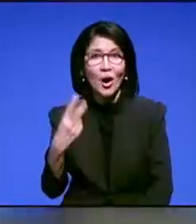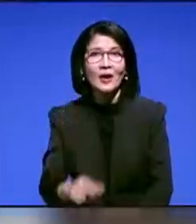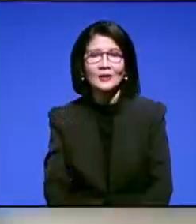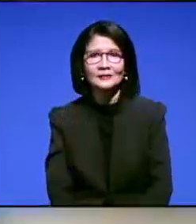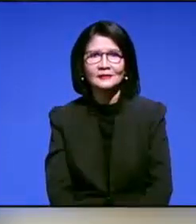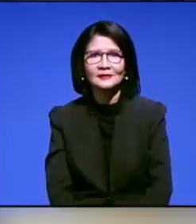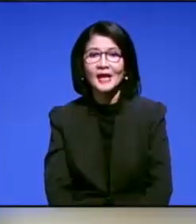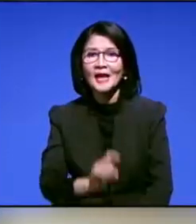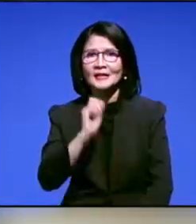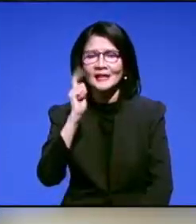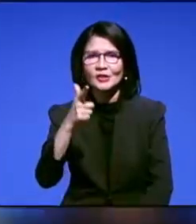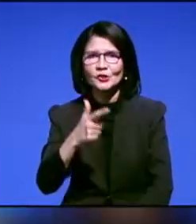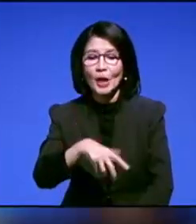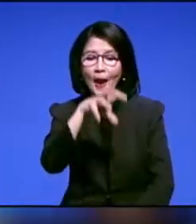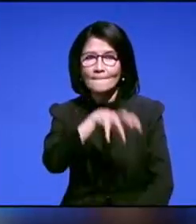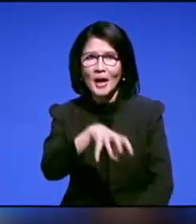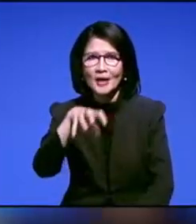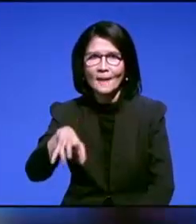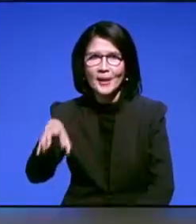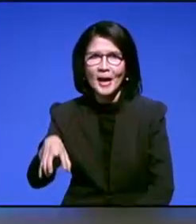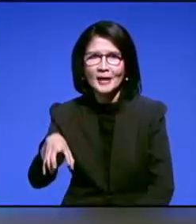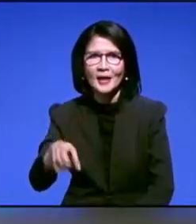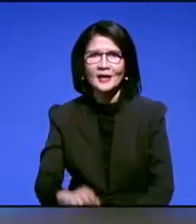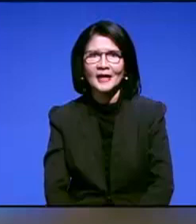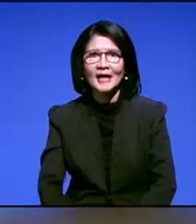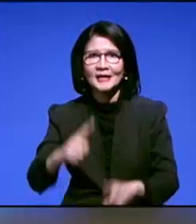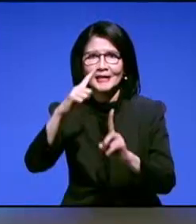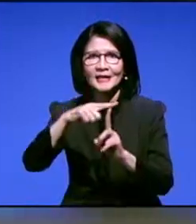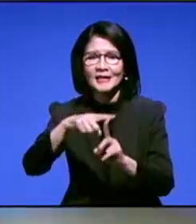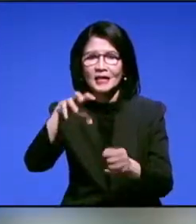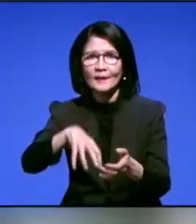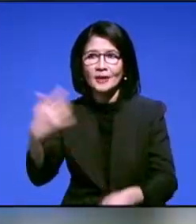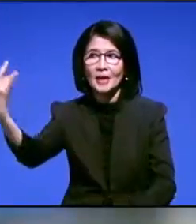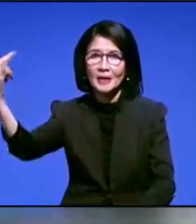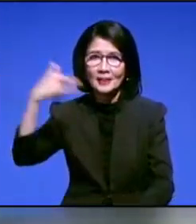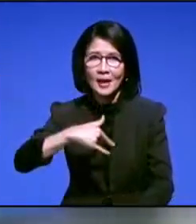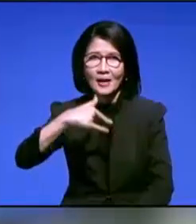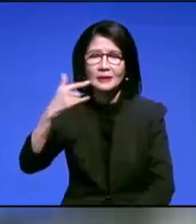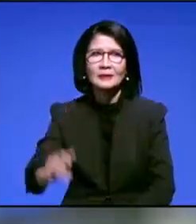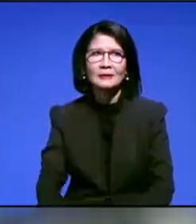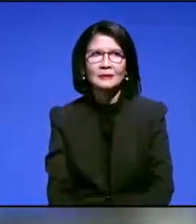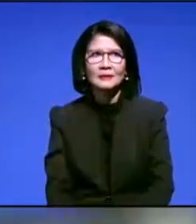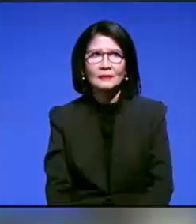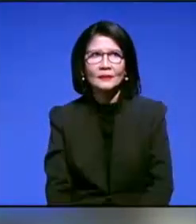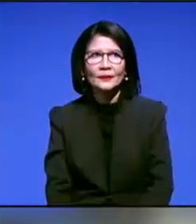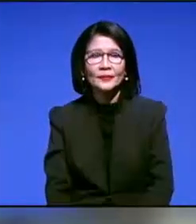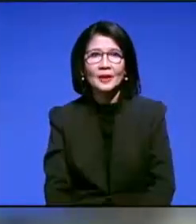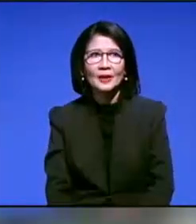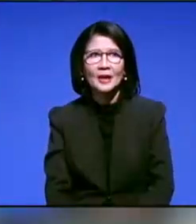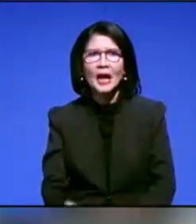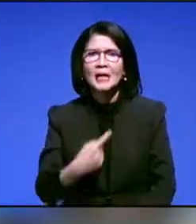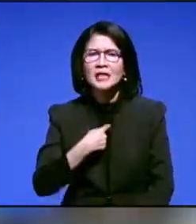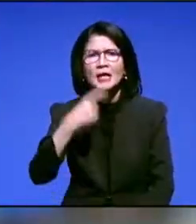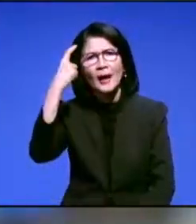Selanjutnya, kami akan memeriksa barang bagasi milik penumpang di terminal kedatangan. Ya kalau awalnya saya